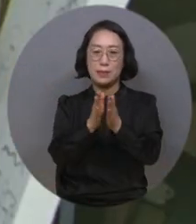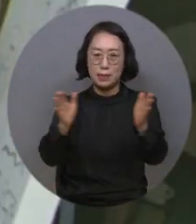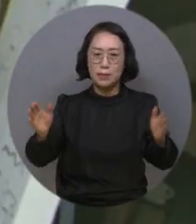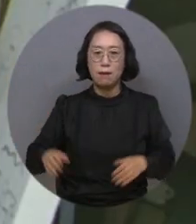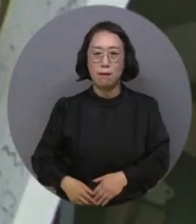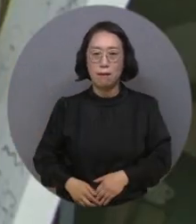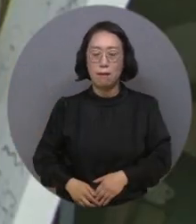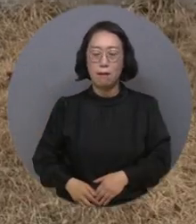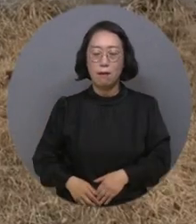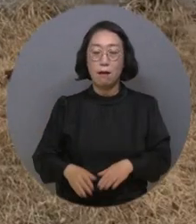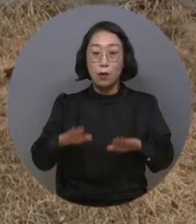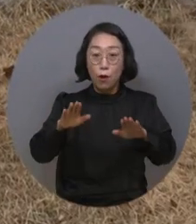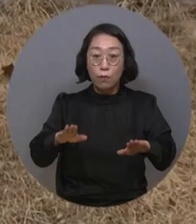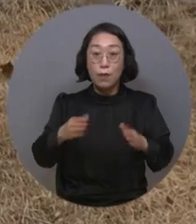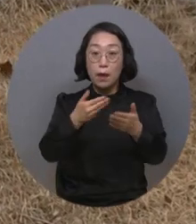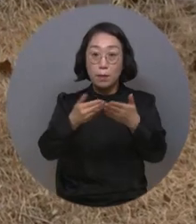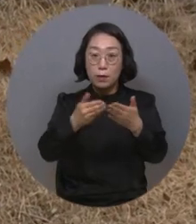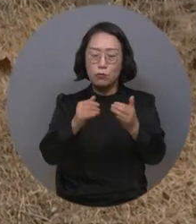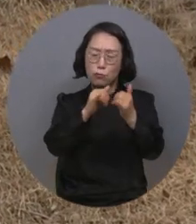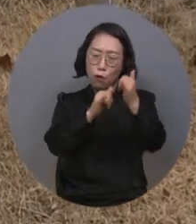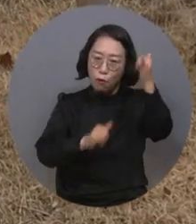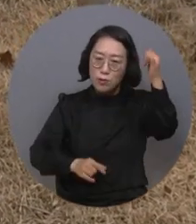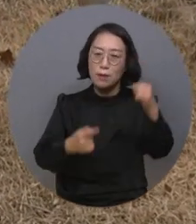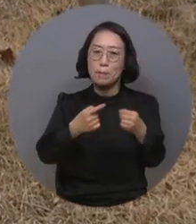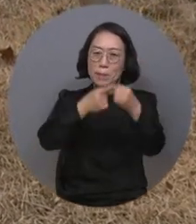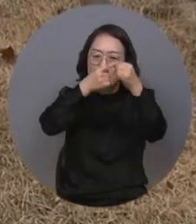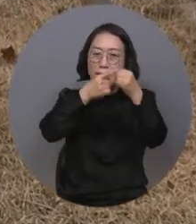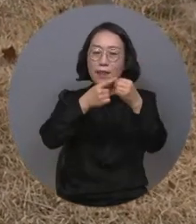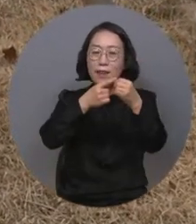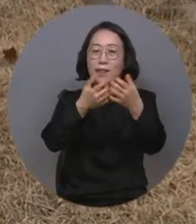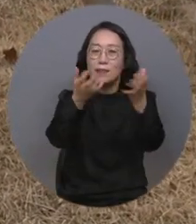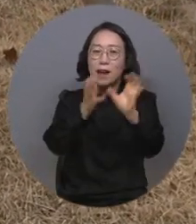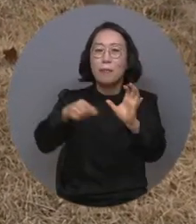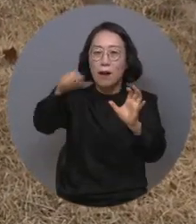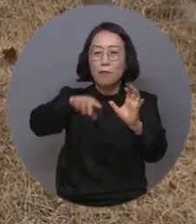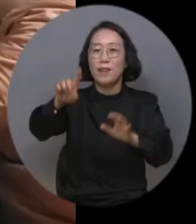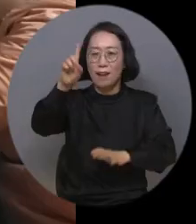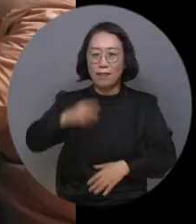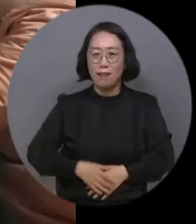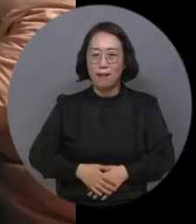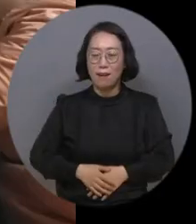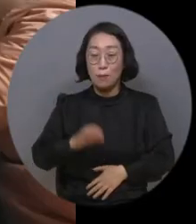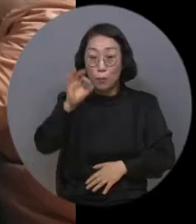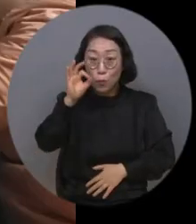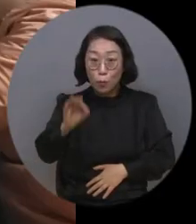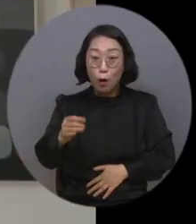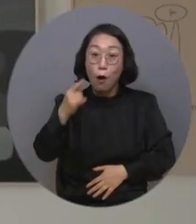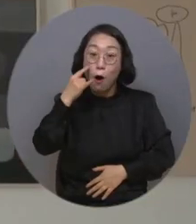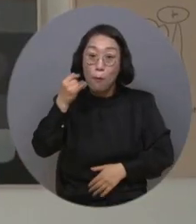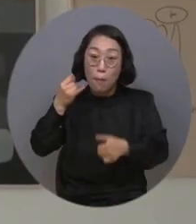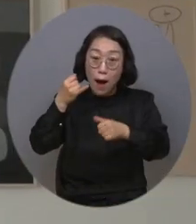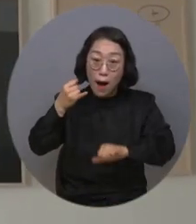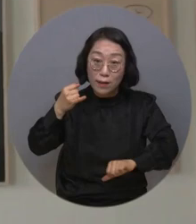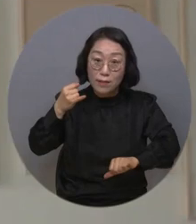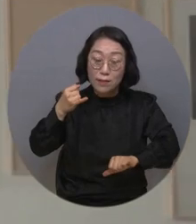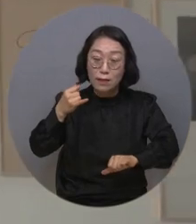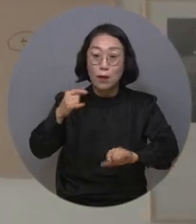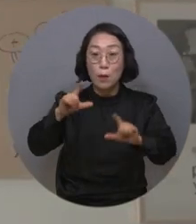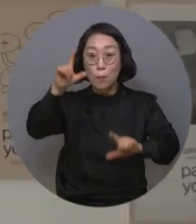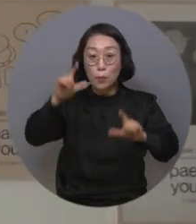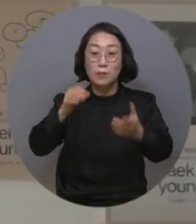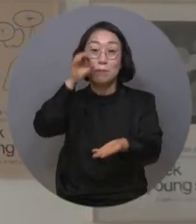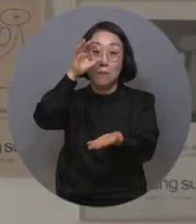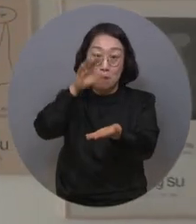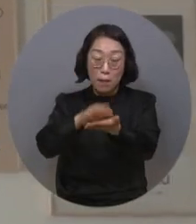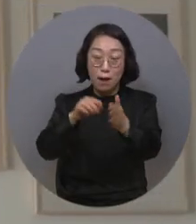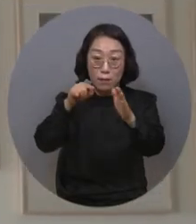현대미술 1세대 작가입니다. 미술관을 들어서면 모자상이 관람객을 맞이합니다. 백영수 화백의 많은 작품 속에서 쉽게 찾아볼